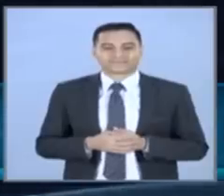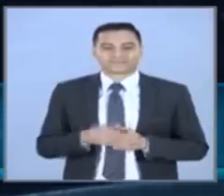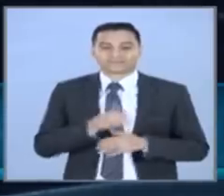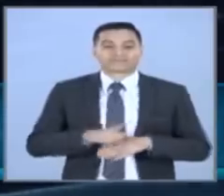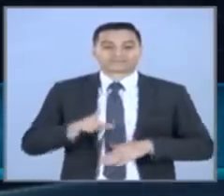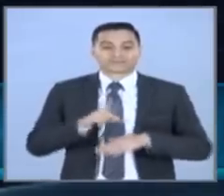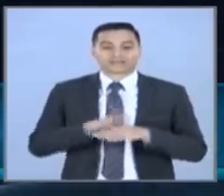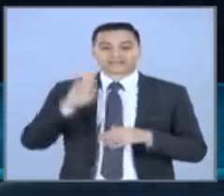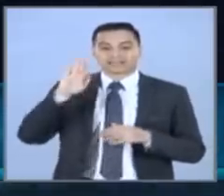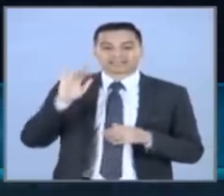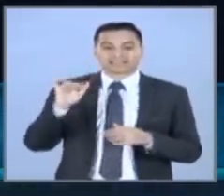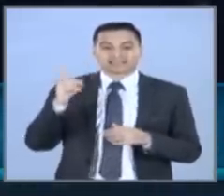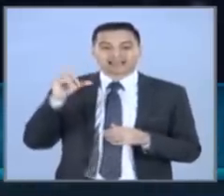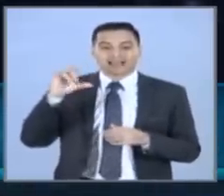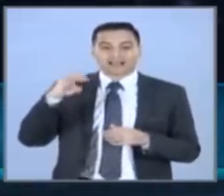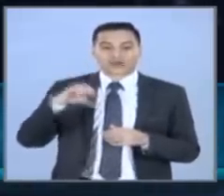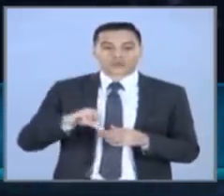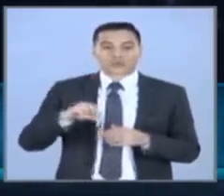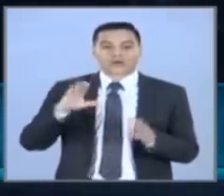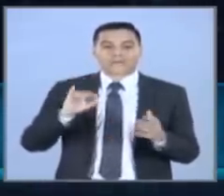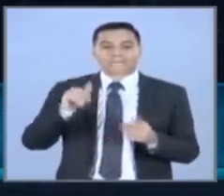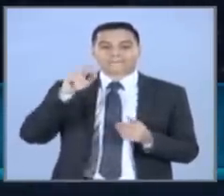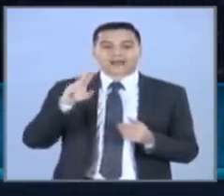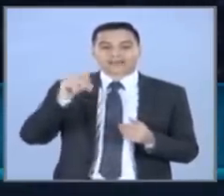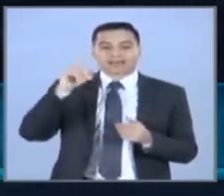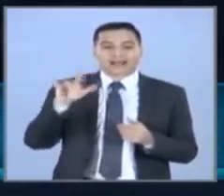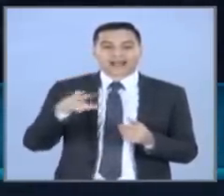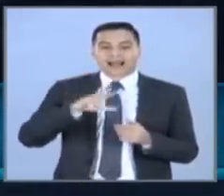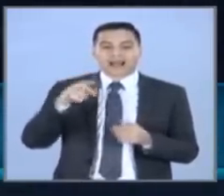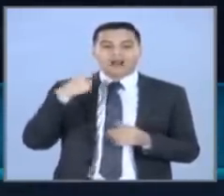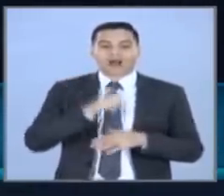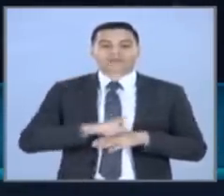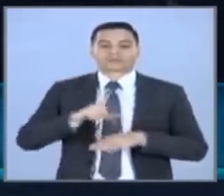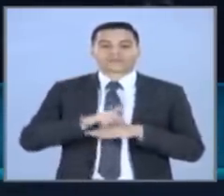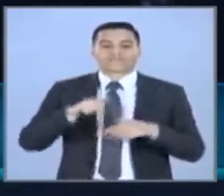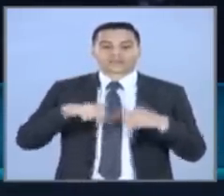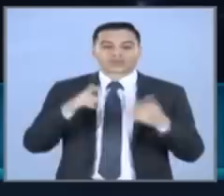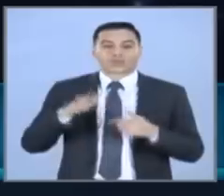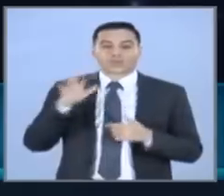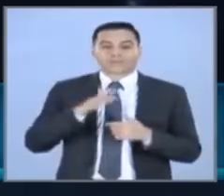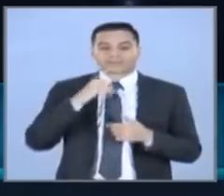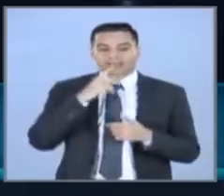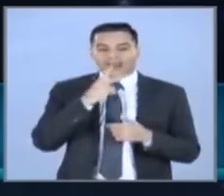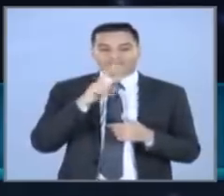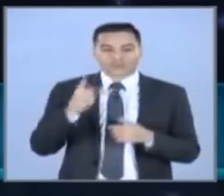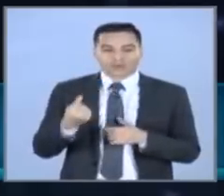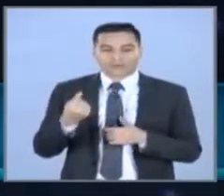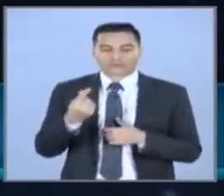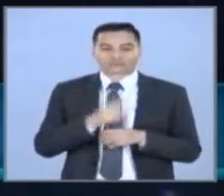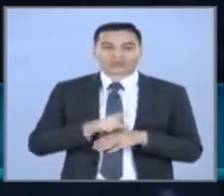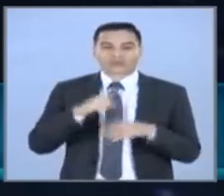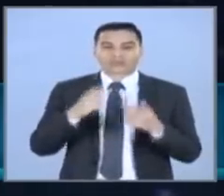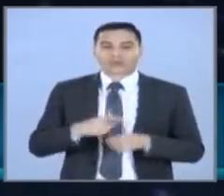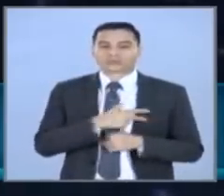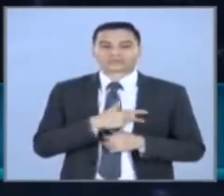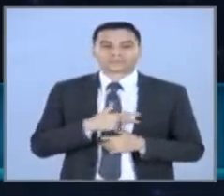تولى سيرجيو ماتاريلا رئاسة إحدى الدول الأوروبية عام 2015،